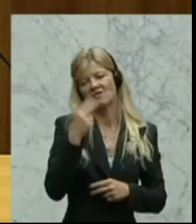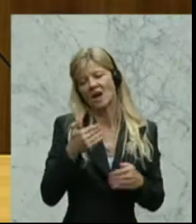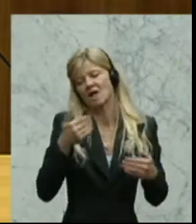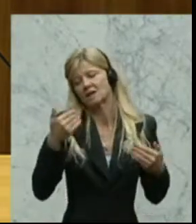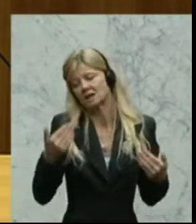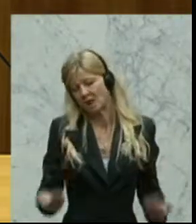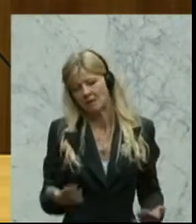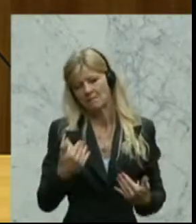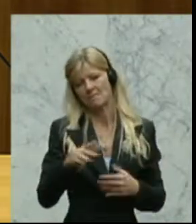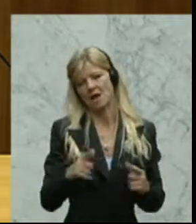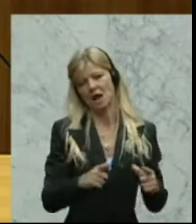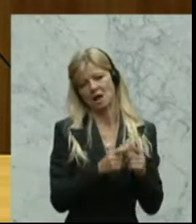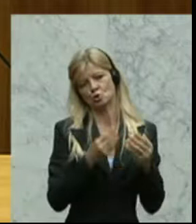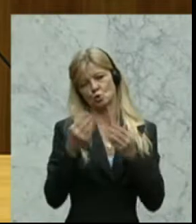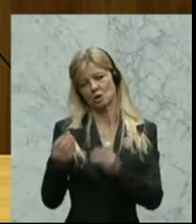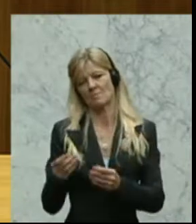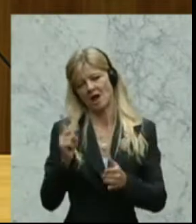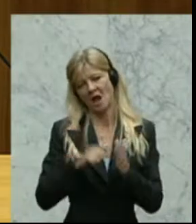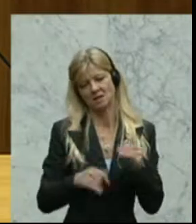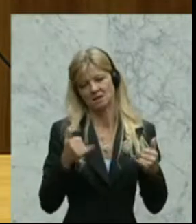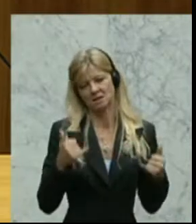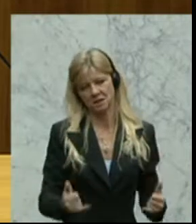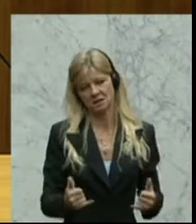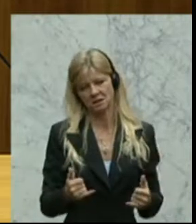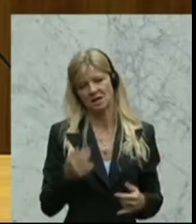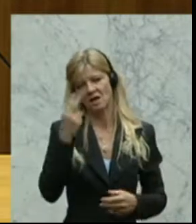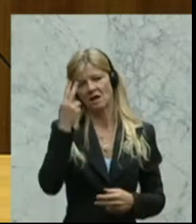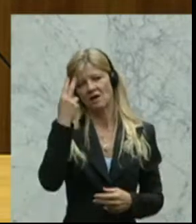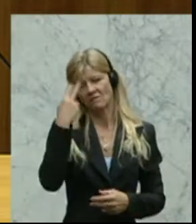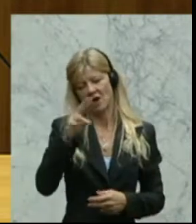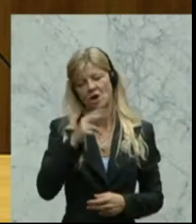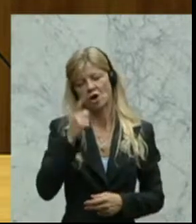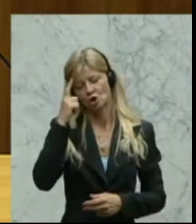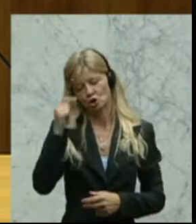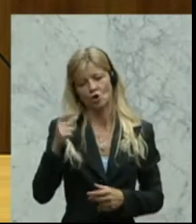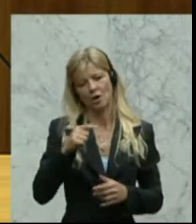Leistung erbringen, als Sie jetzt erbringen, wo die Steuerlast zu hoch ist.